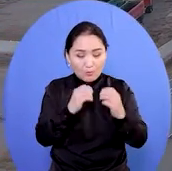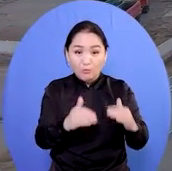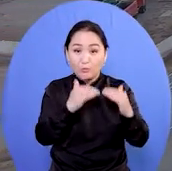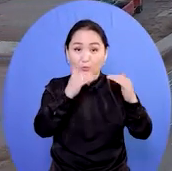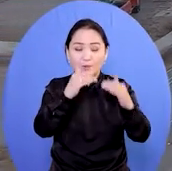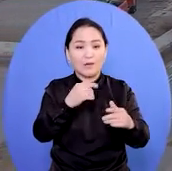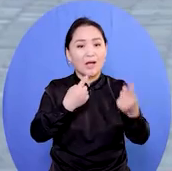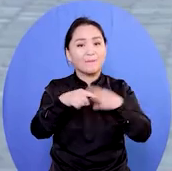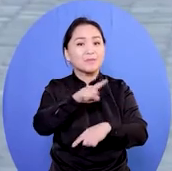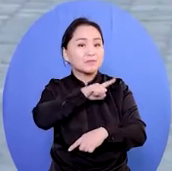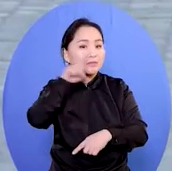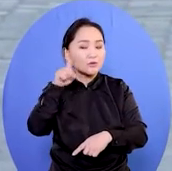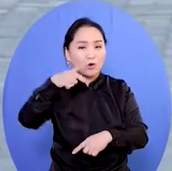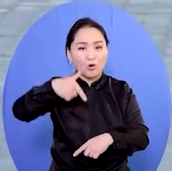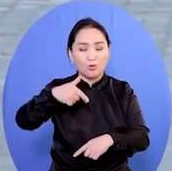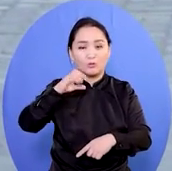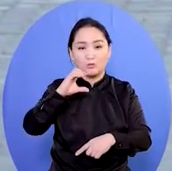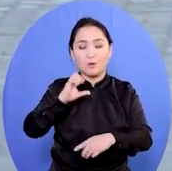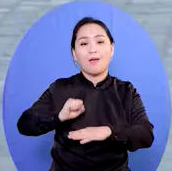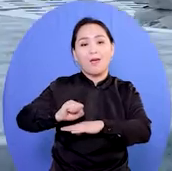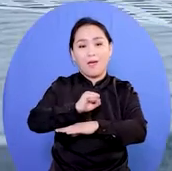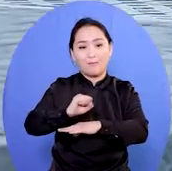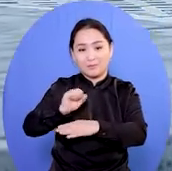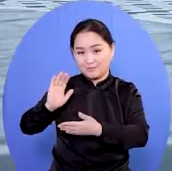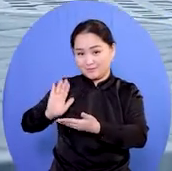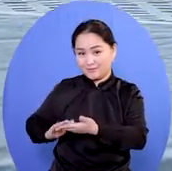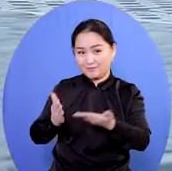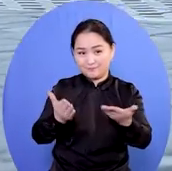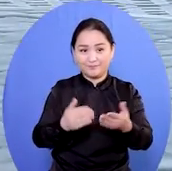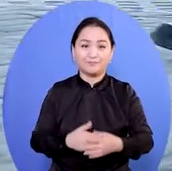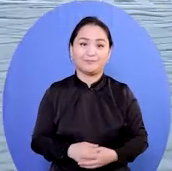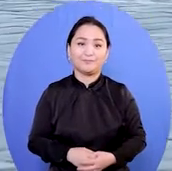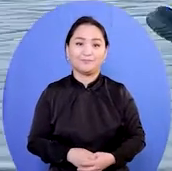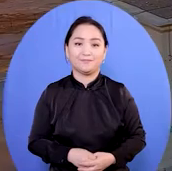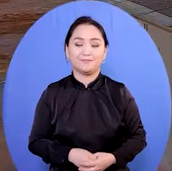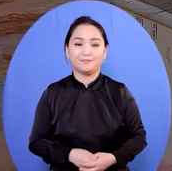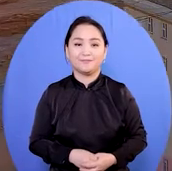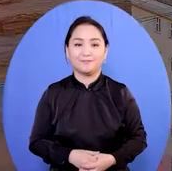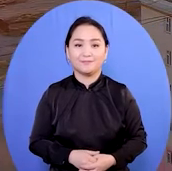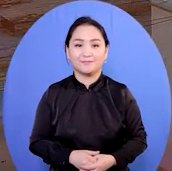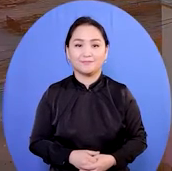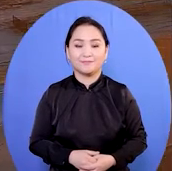байгуулалтын хувьд ч хамгийн залуу Говьсүмбэр аймагт зочилсан шин дугаараа үзүүлэе.